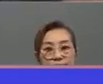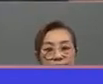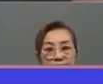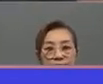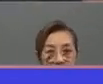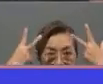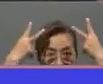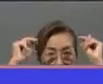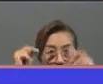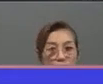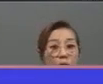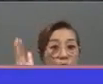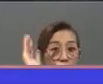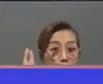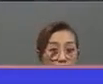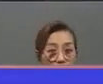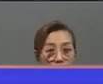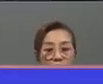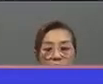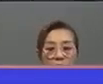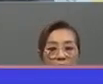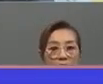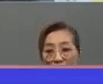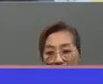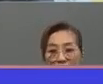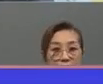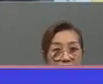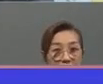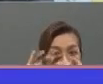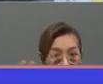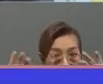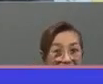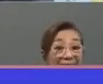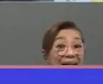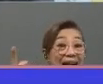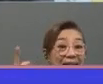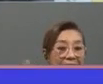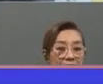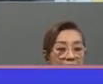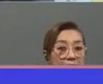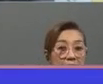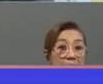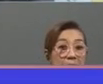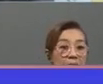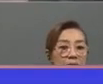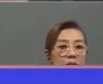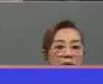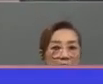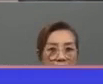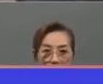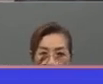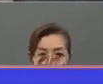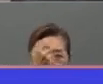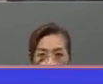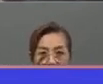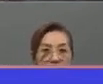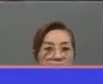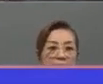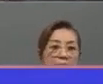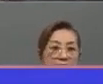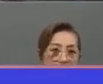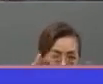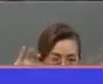ปรับขึ้นเงินเดือนข้าราชการโดยจะมีผลวันนี้เช่นเดียวกันนะครับซึ่งทางกพเองสำนักงานคณะกรรมการข้าราชการพลเรือนเาก็บอกว่าพร้อมแล้ว